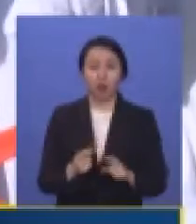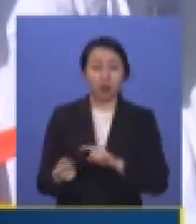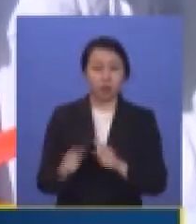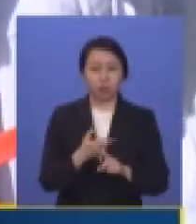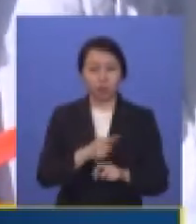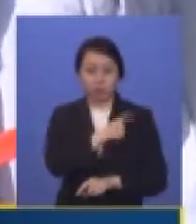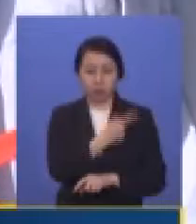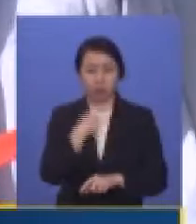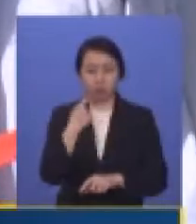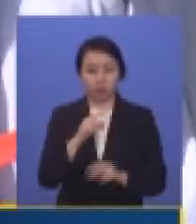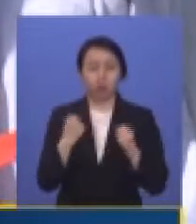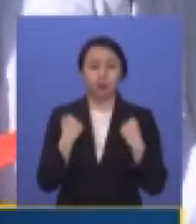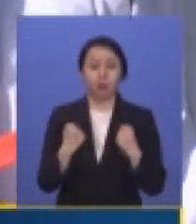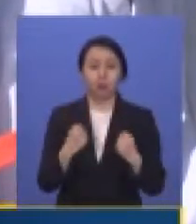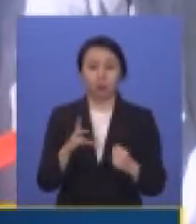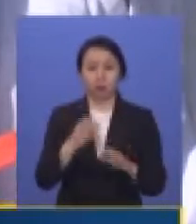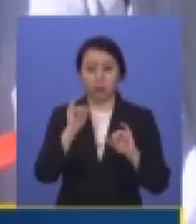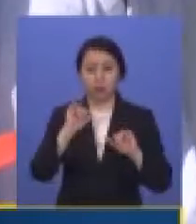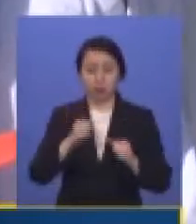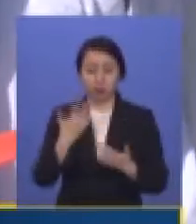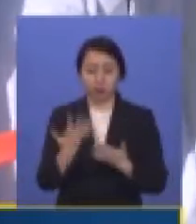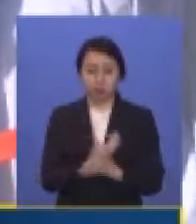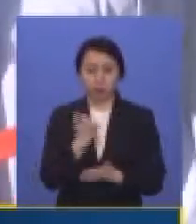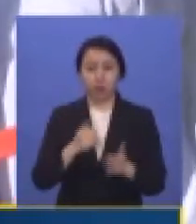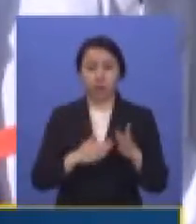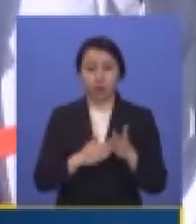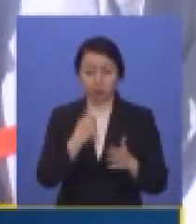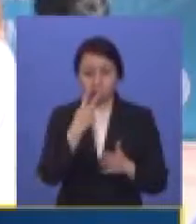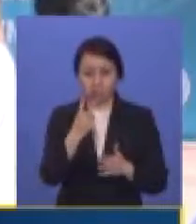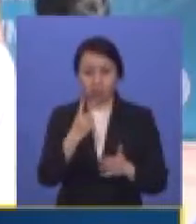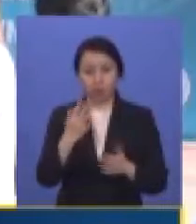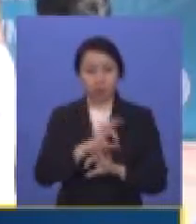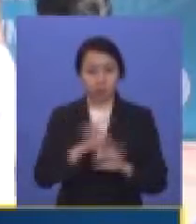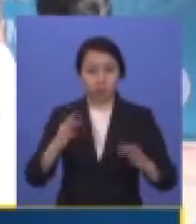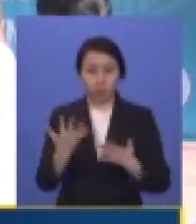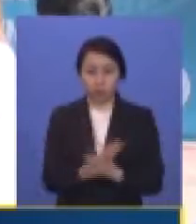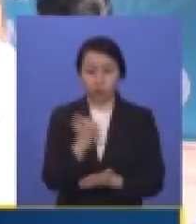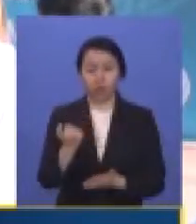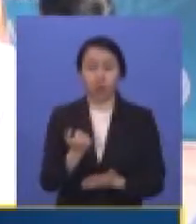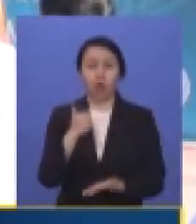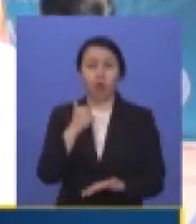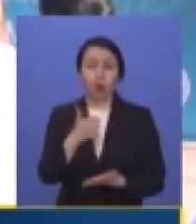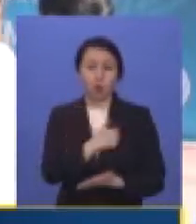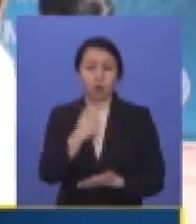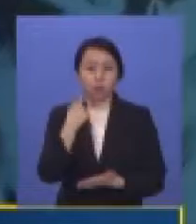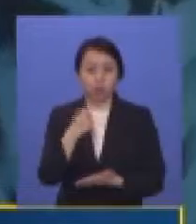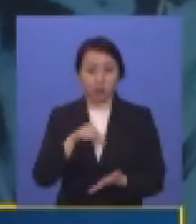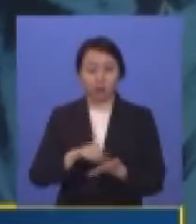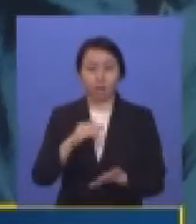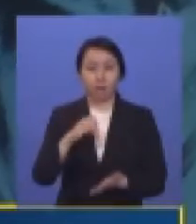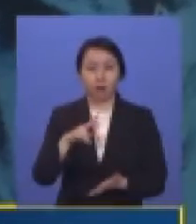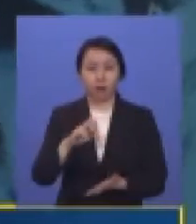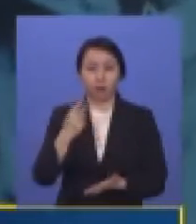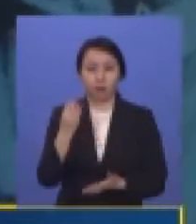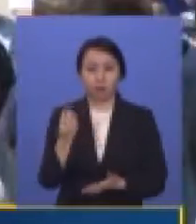была очень сильной, признаются спортсмены, но они смогли выложиться на свой максимум и показали довольно хороший результат. Особо хочется отметить выступление Фархада,